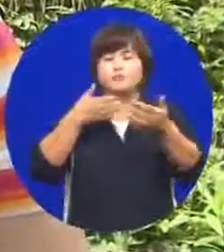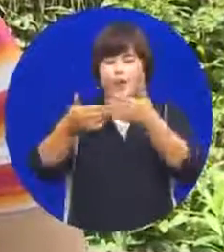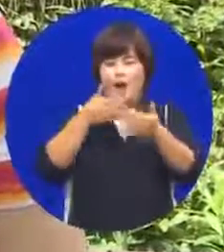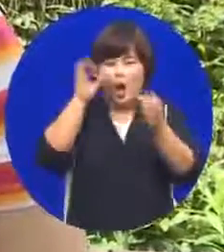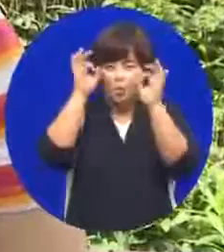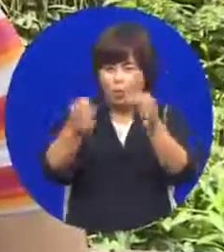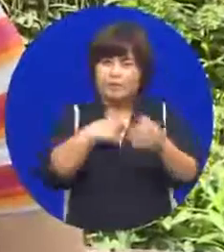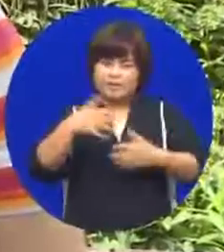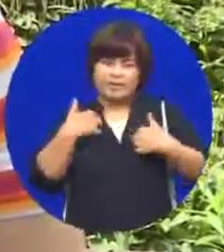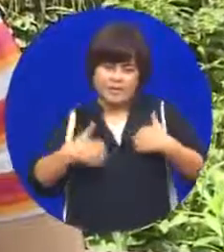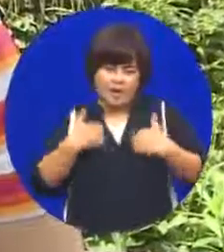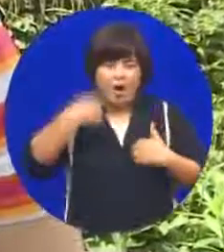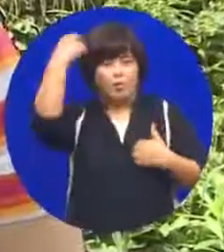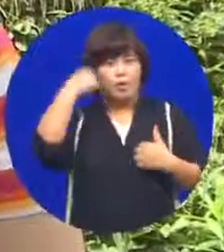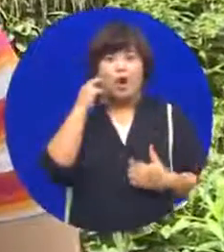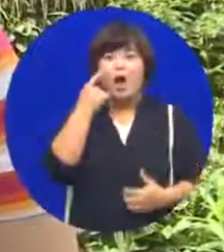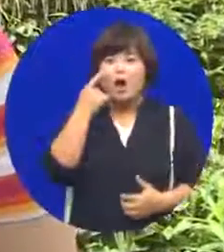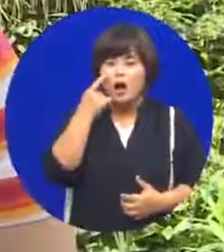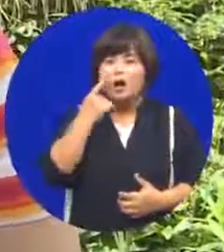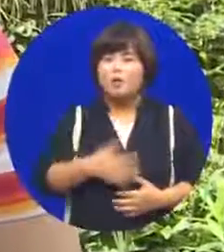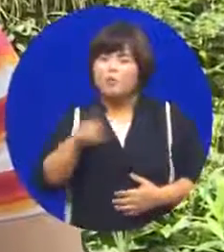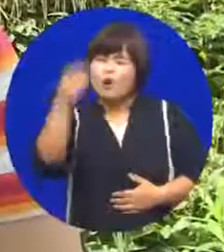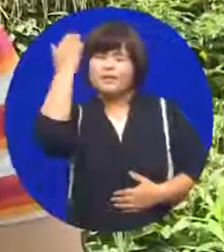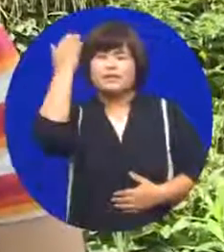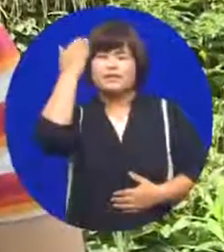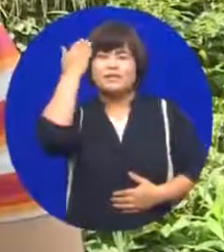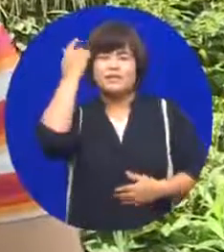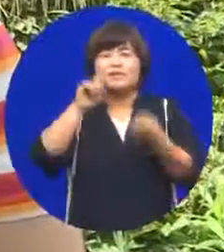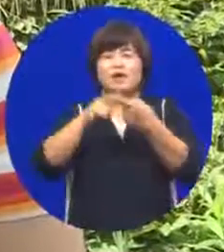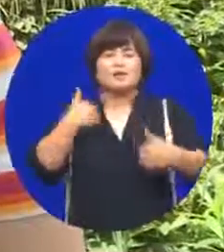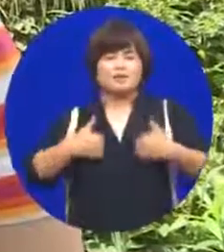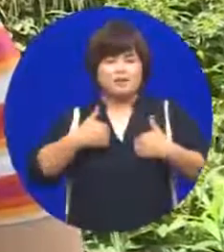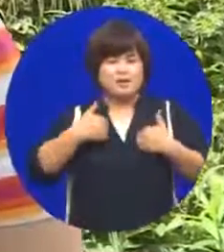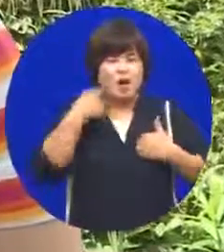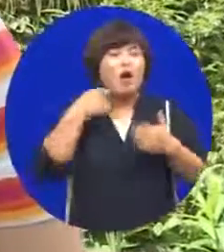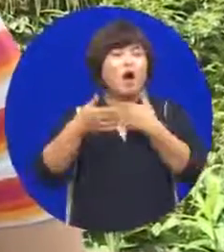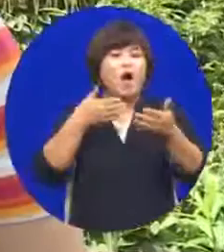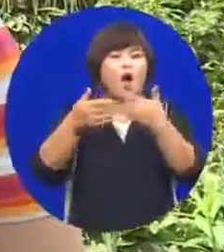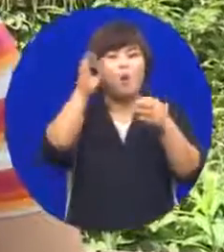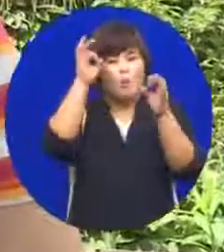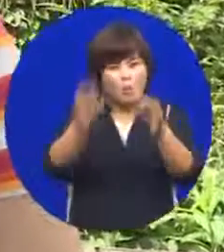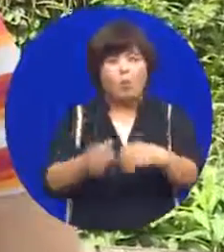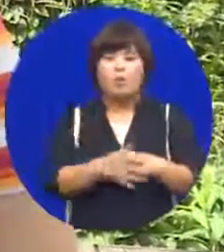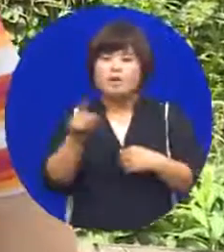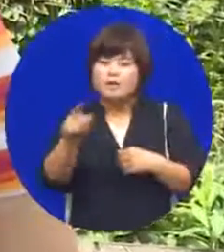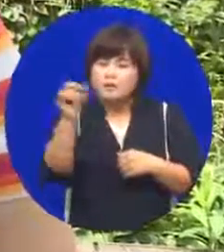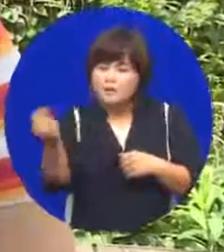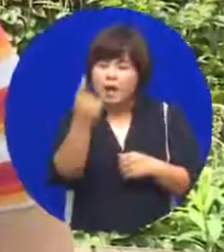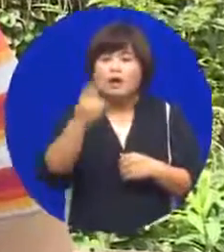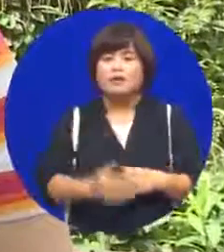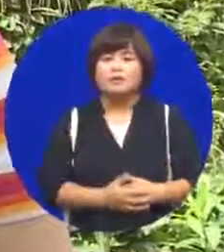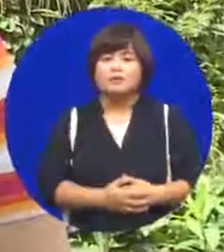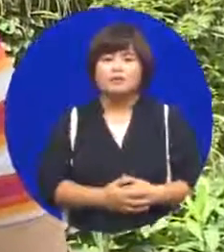체험해봄으로써 즐거움도 느끼고, 그리고 바로 그런 지식적인 내용들을 즐겁게 체험할 수 있고요. 그리고 이제